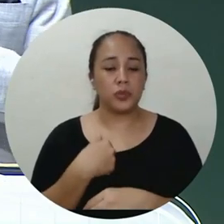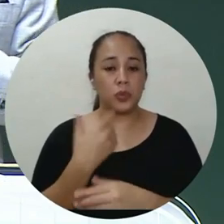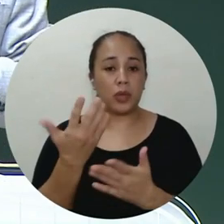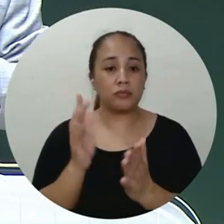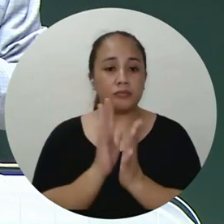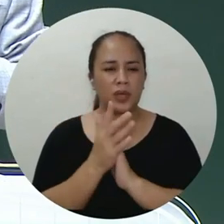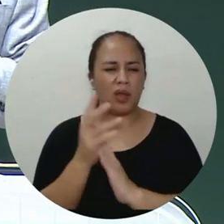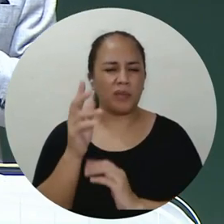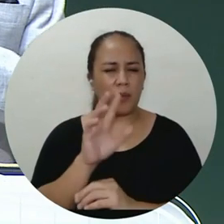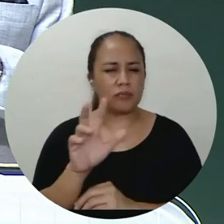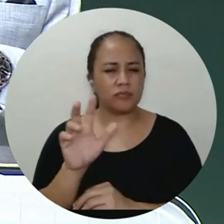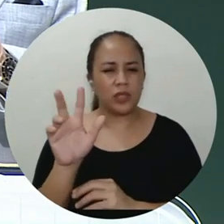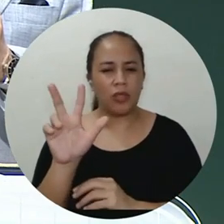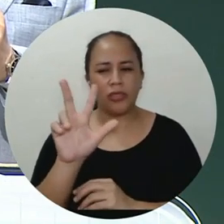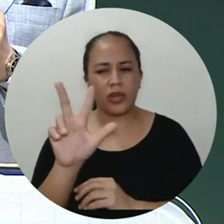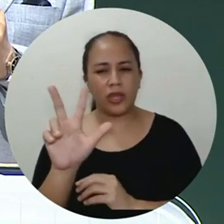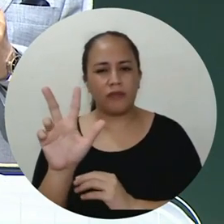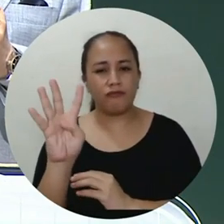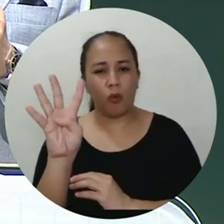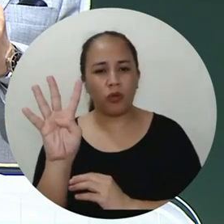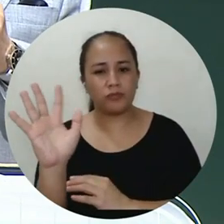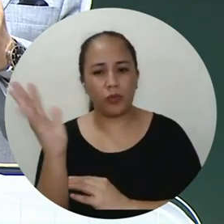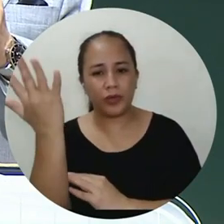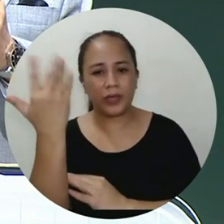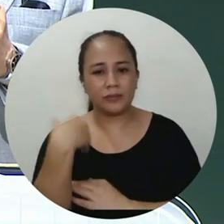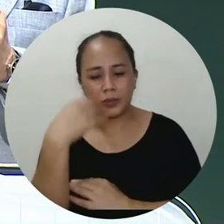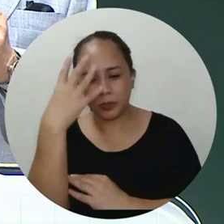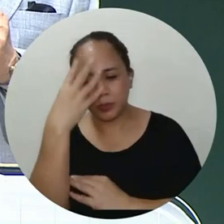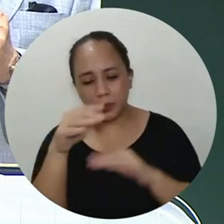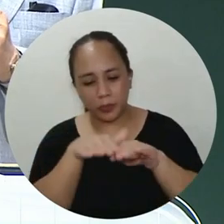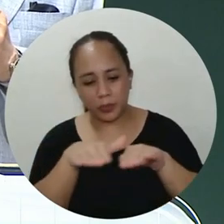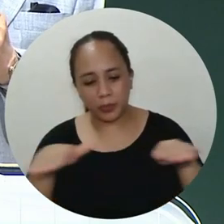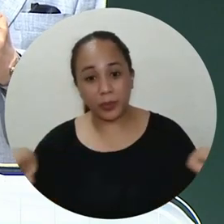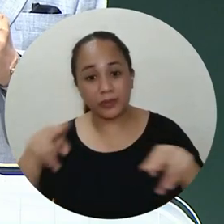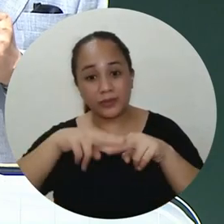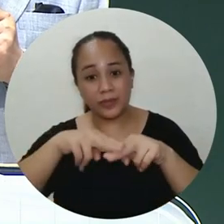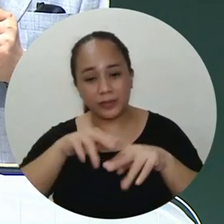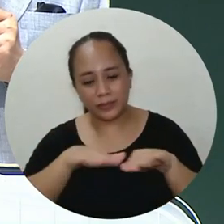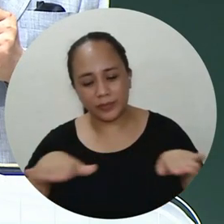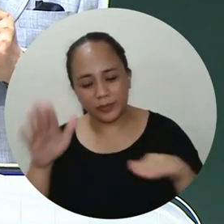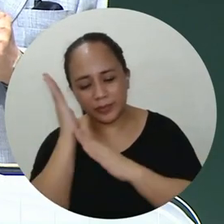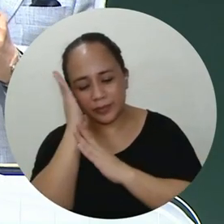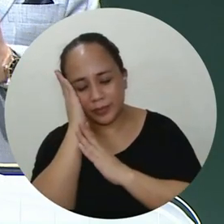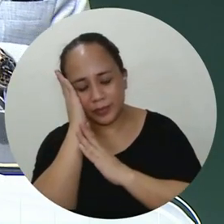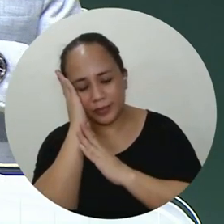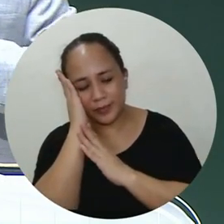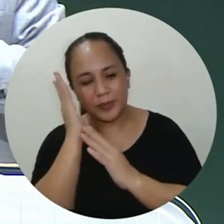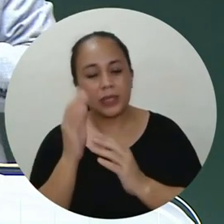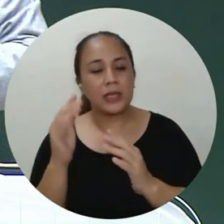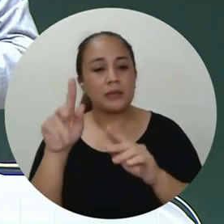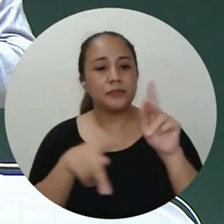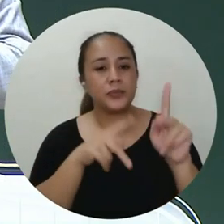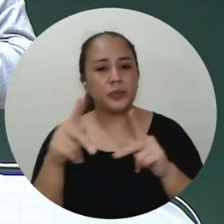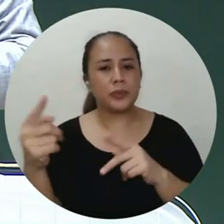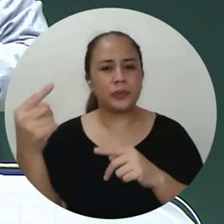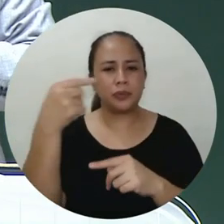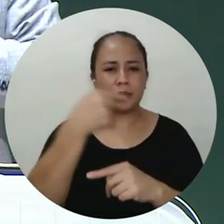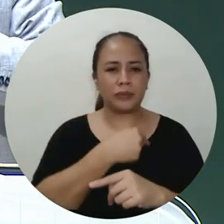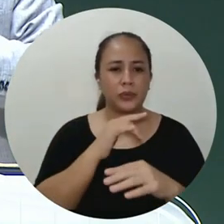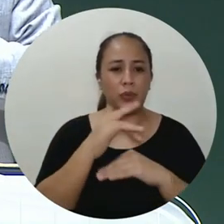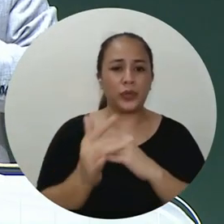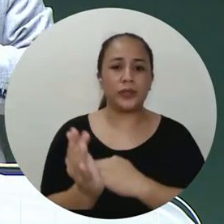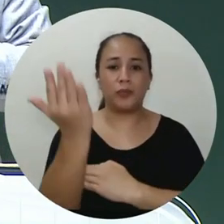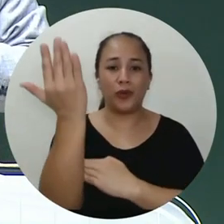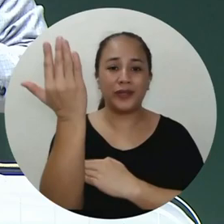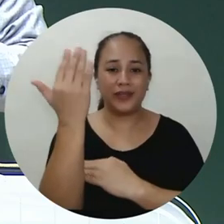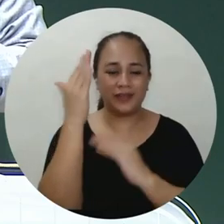4 a.m., I would fall asleep on the pews. 새벽기도 이제 불을 켜잖아요. And then the people start to come in because of early morning prayer. 그럼 화장실 가서